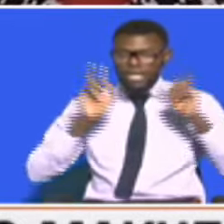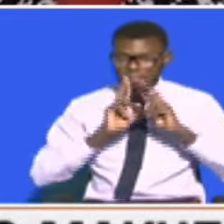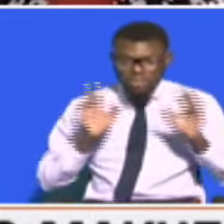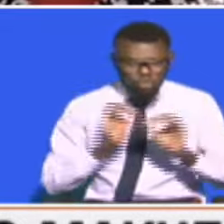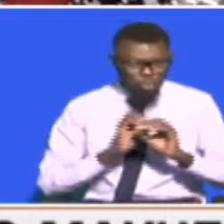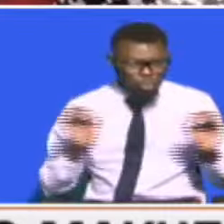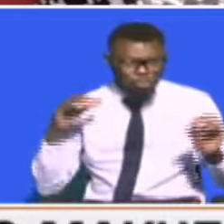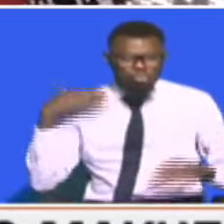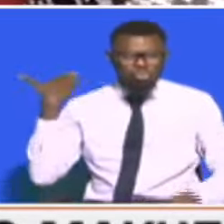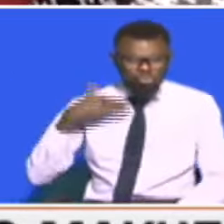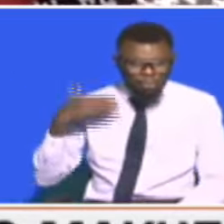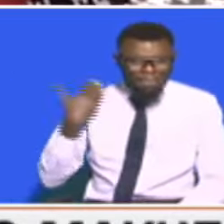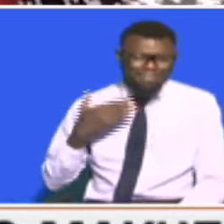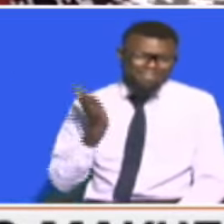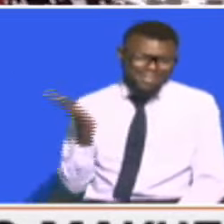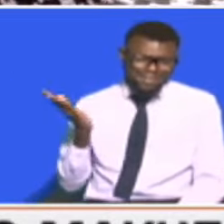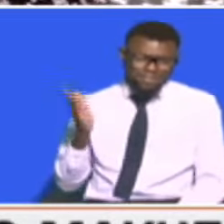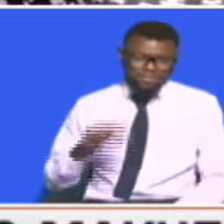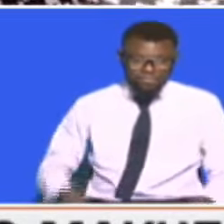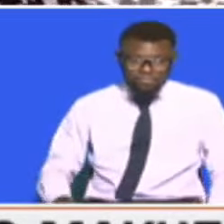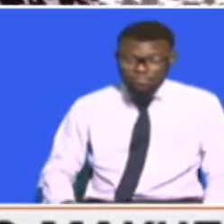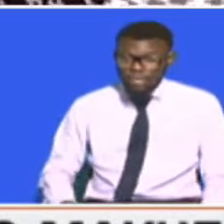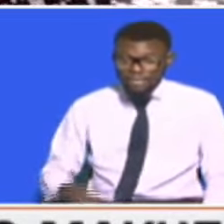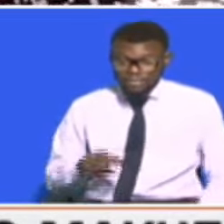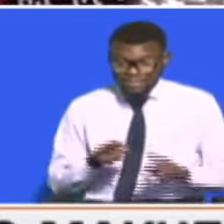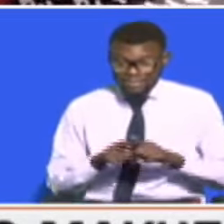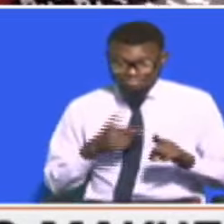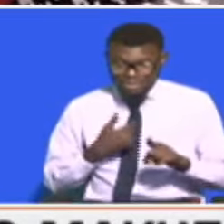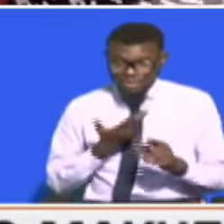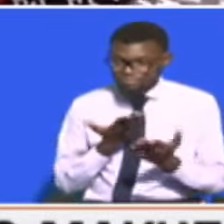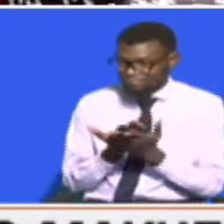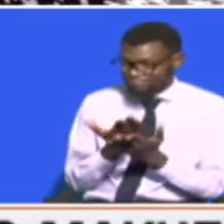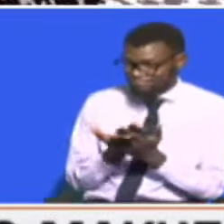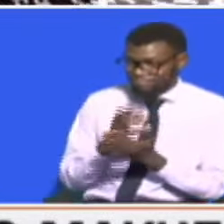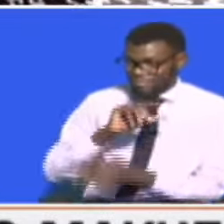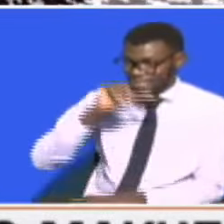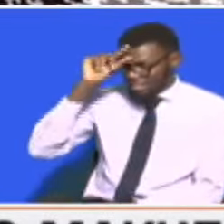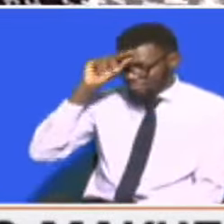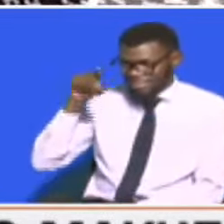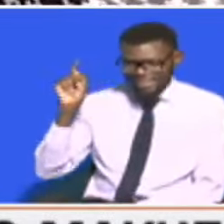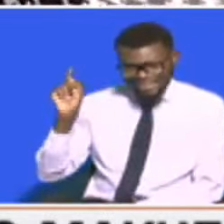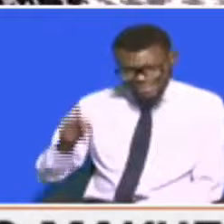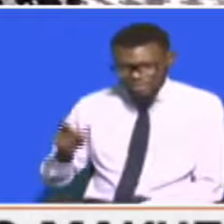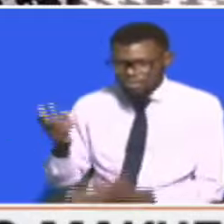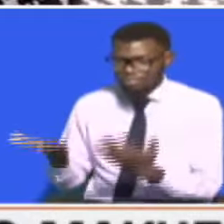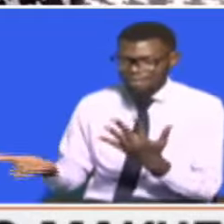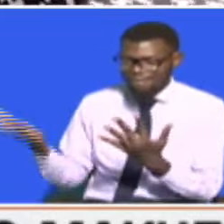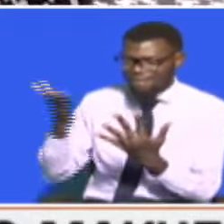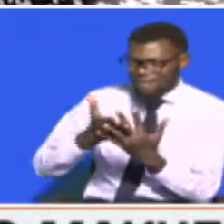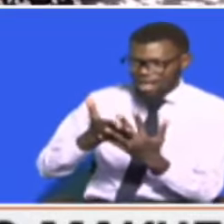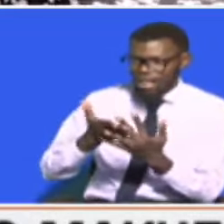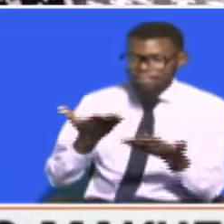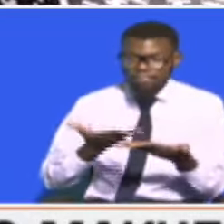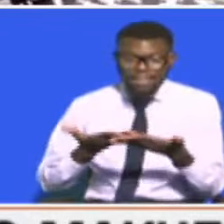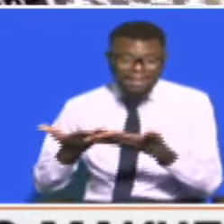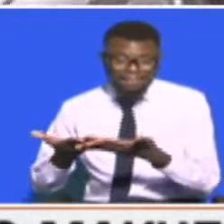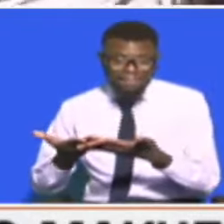ya ukora na wizi. Na kile tunaweza nikaomba serikali ya Kenya ni kuingilia kati na kusaidia